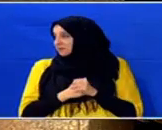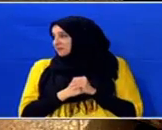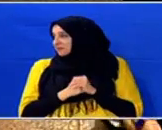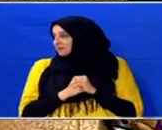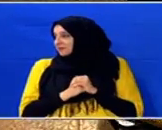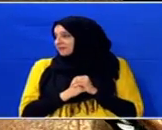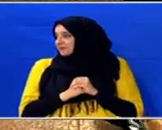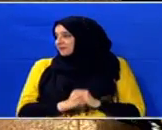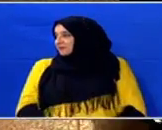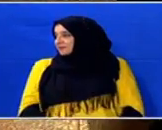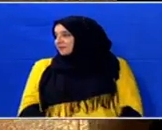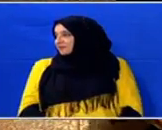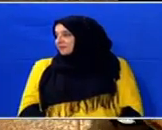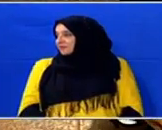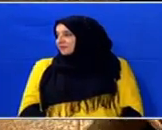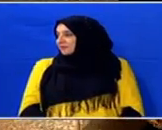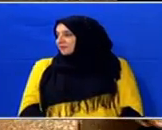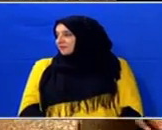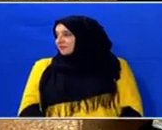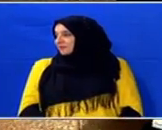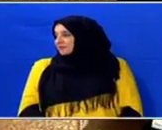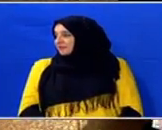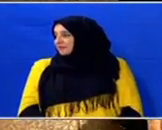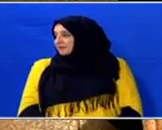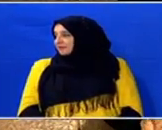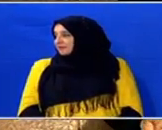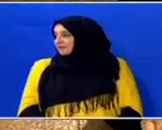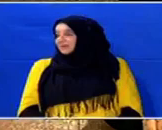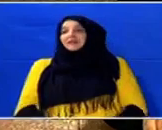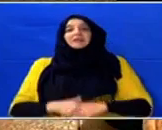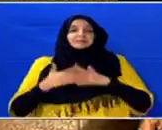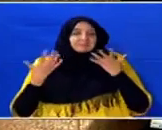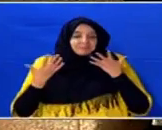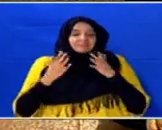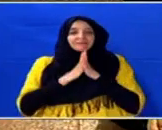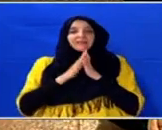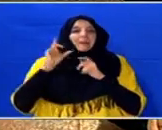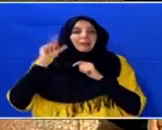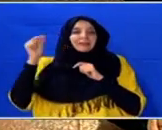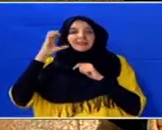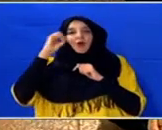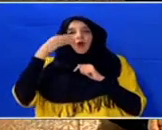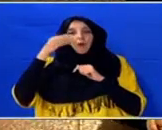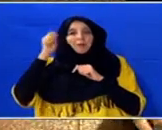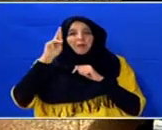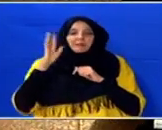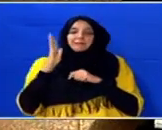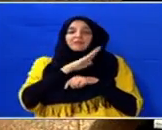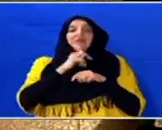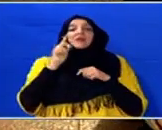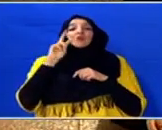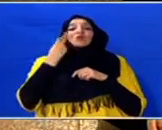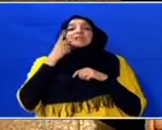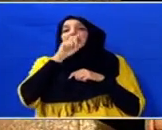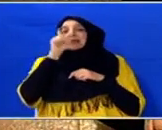طيب اسمح لنا أخوي عمر طولنا عليك شيخنا نعود ونولي للأخت أمل من الصيف تقول